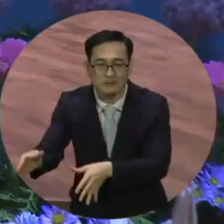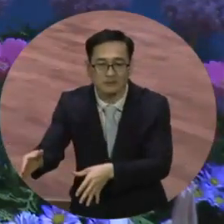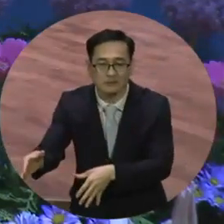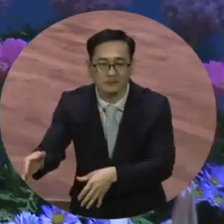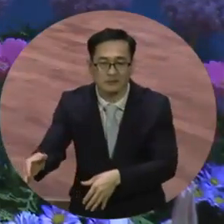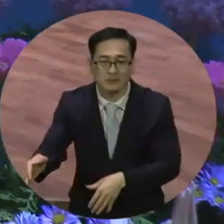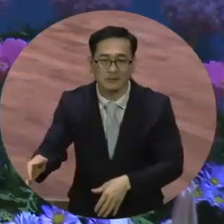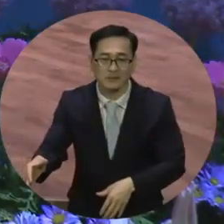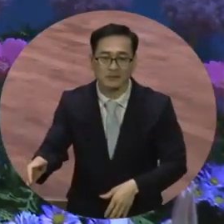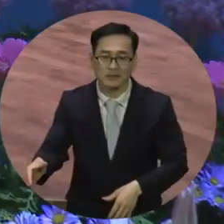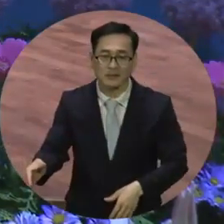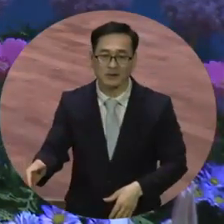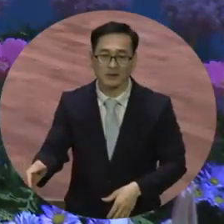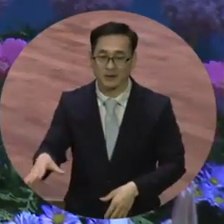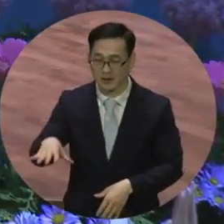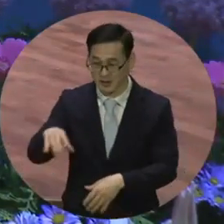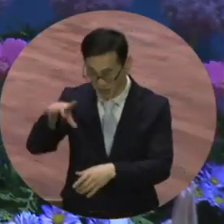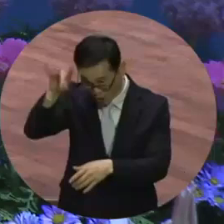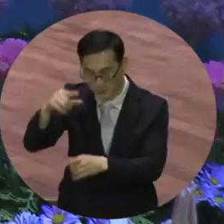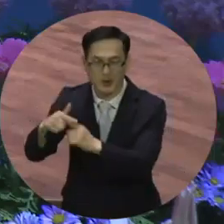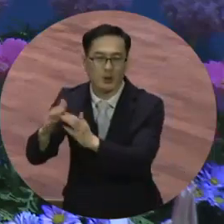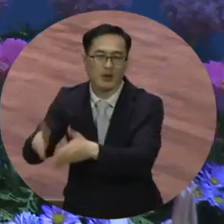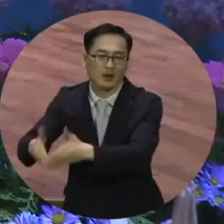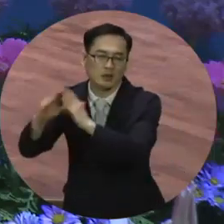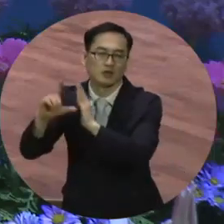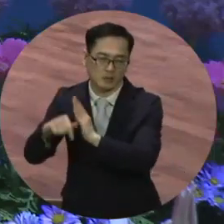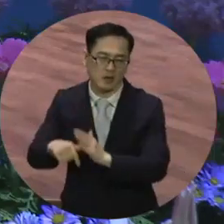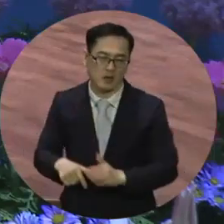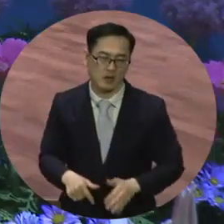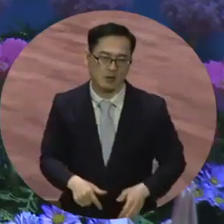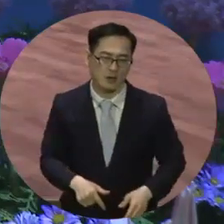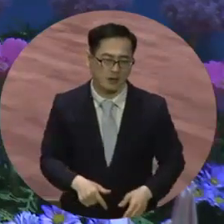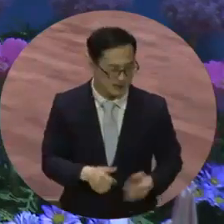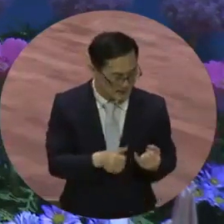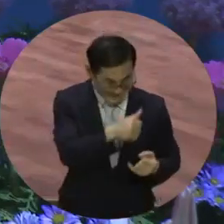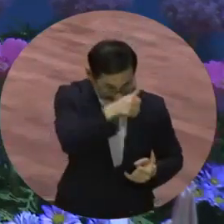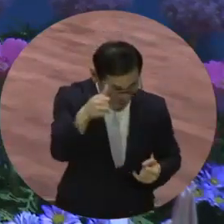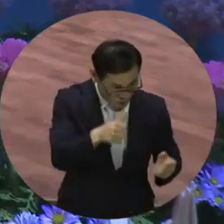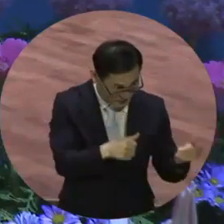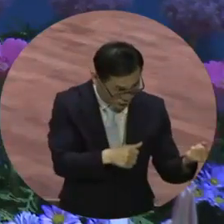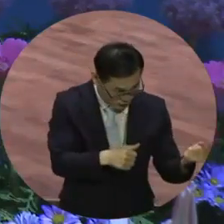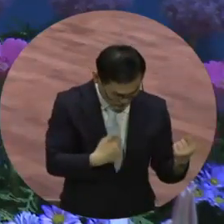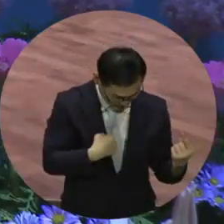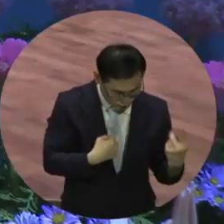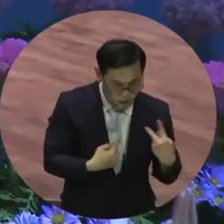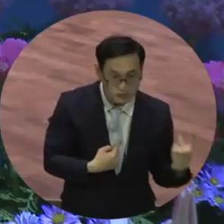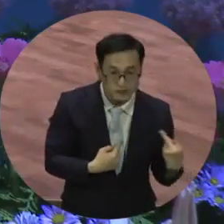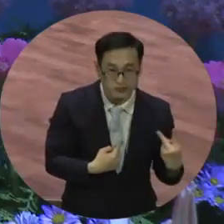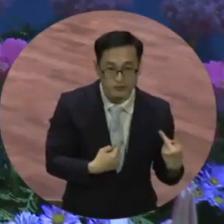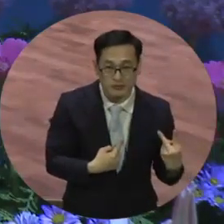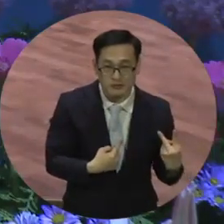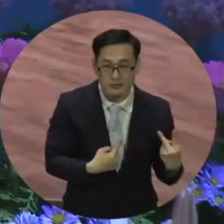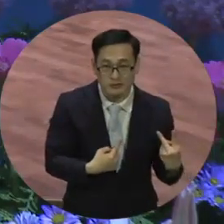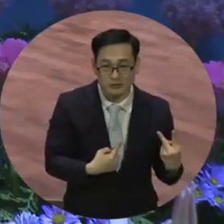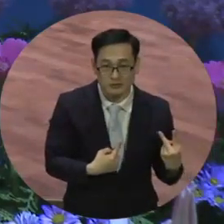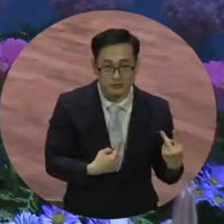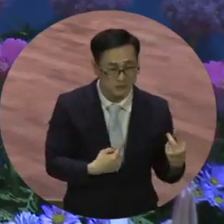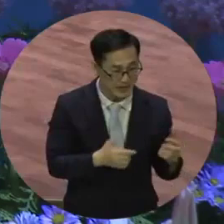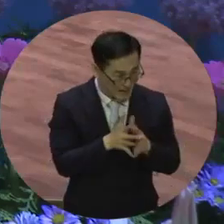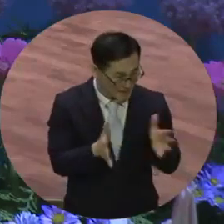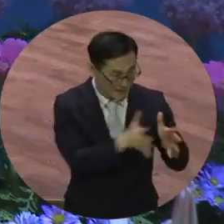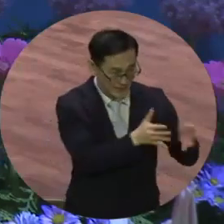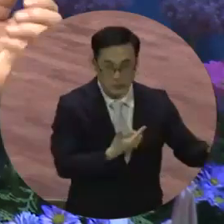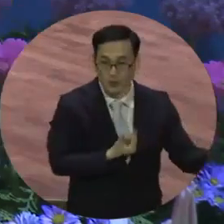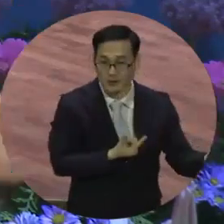아시겠어요? 목동 개척해가지고 장로님하고 둘이 장로님하고 내하고 단 둘이 장로님도 목동 아파트, 나도